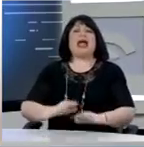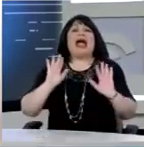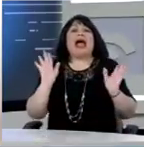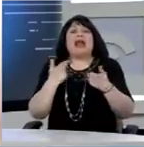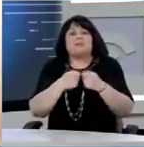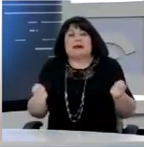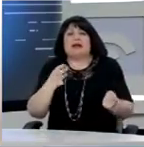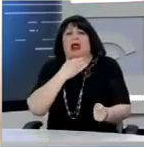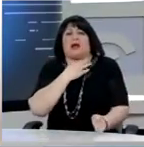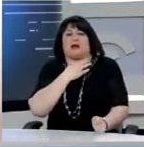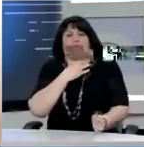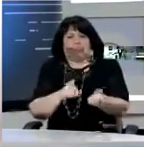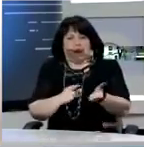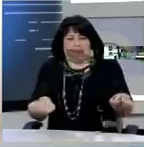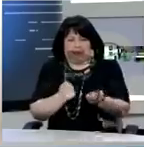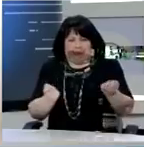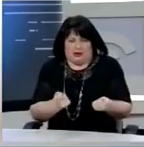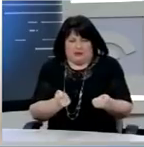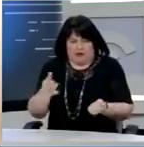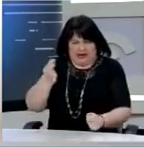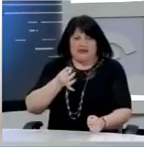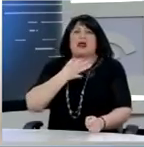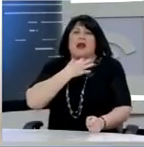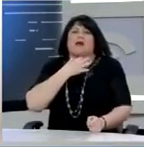είναι αναγκαία, όπως και λέτε,